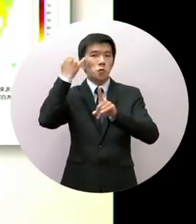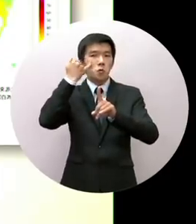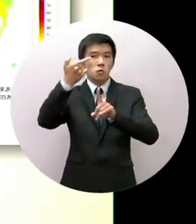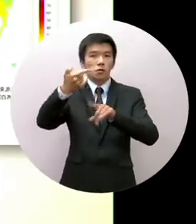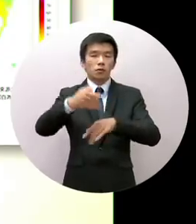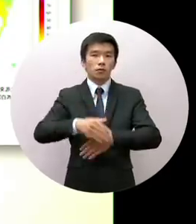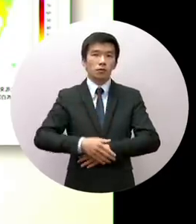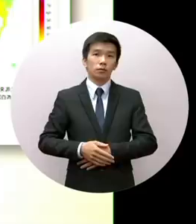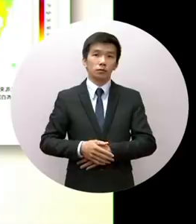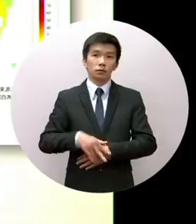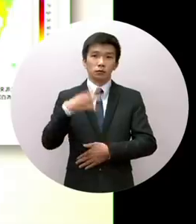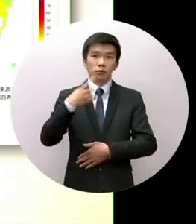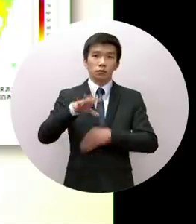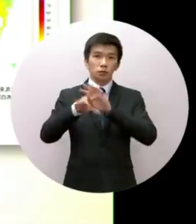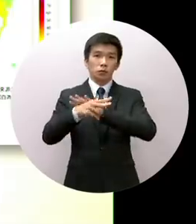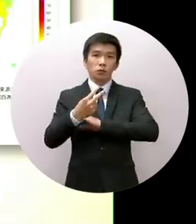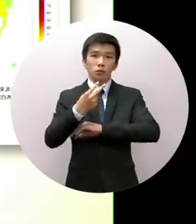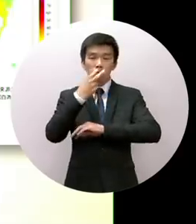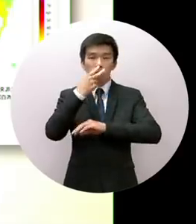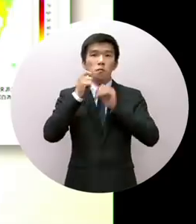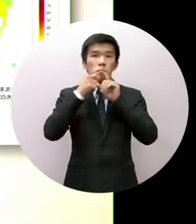然后空气品质168，